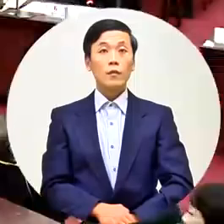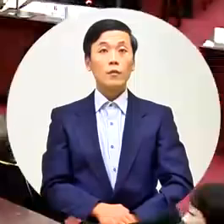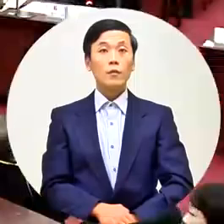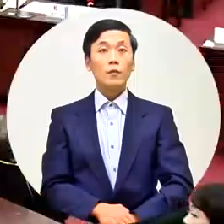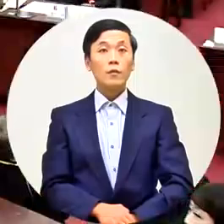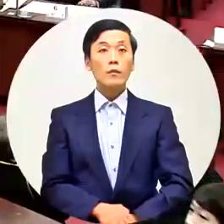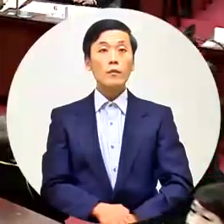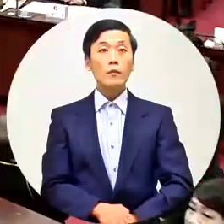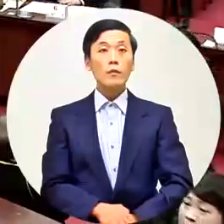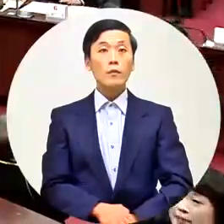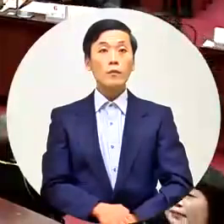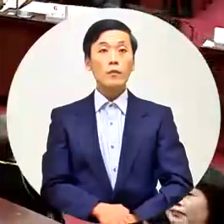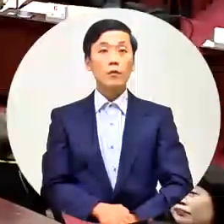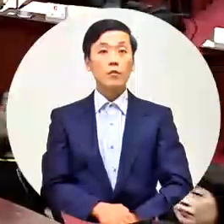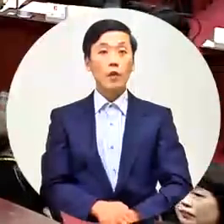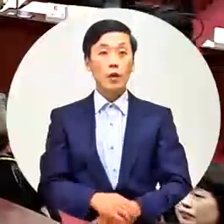全体肃立，